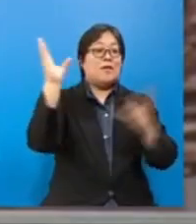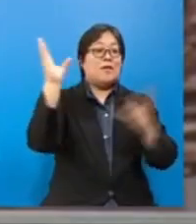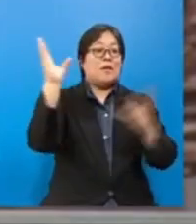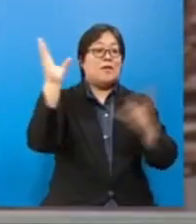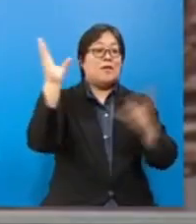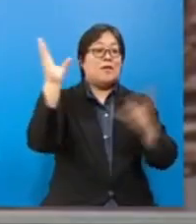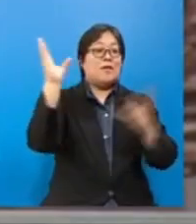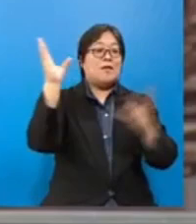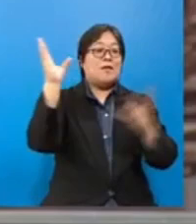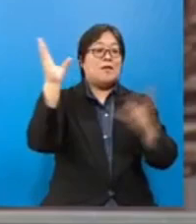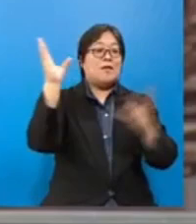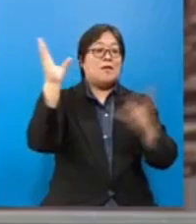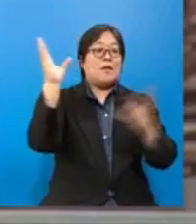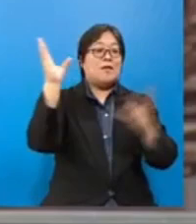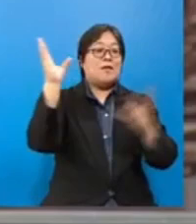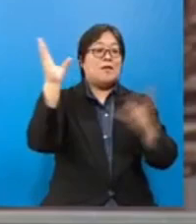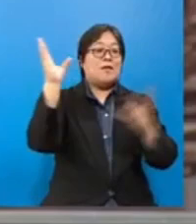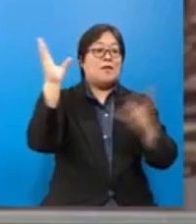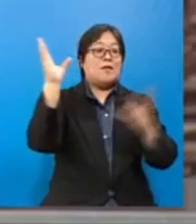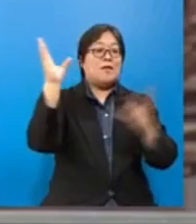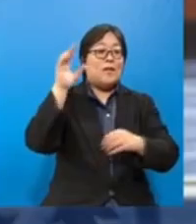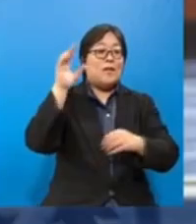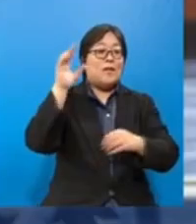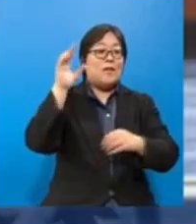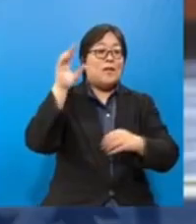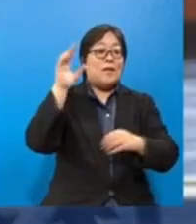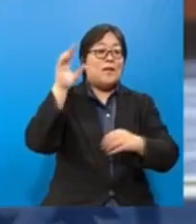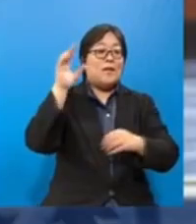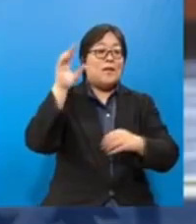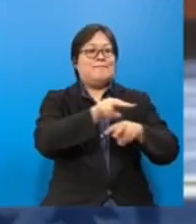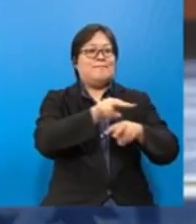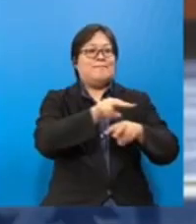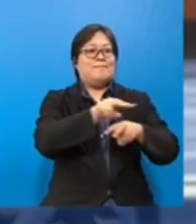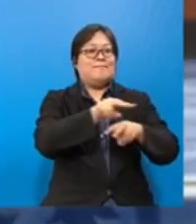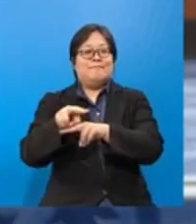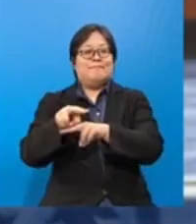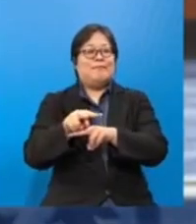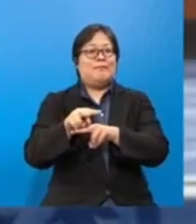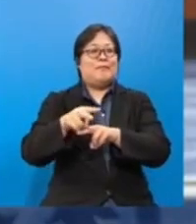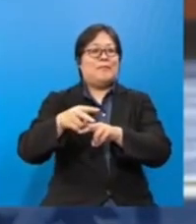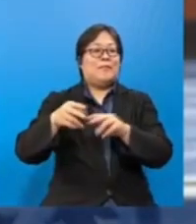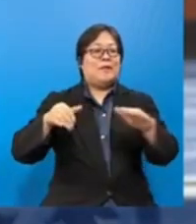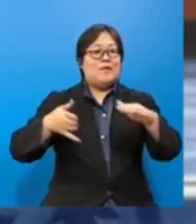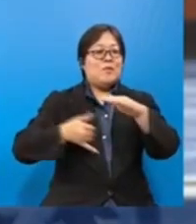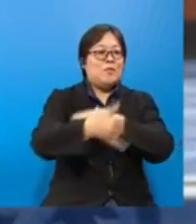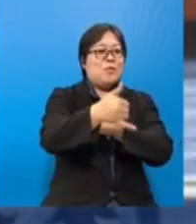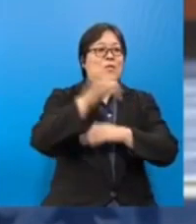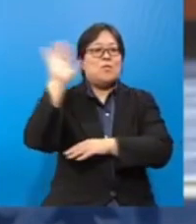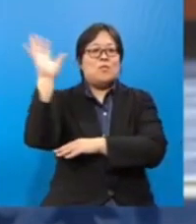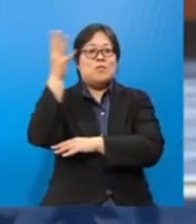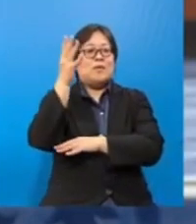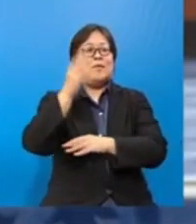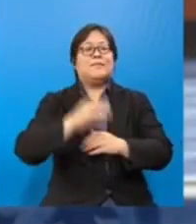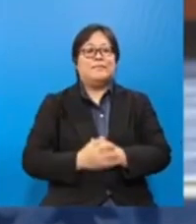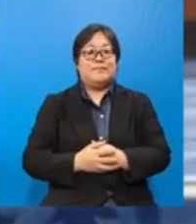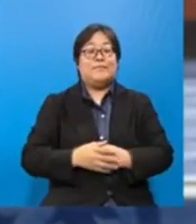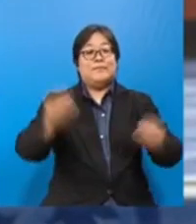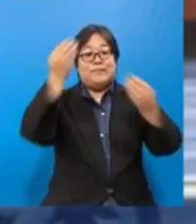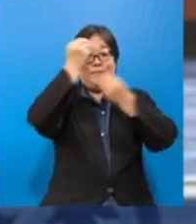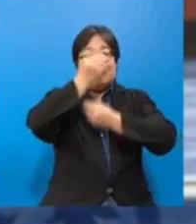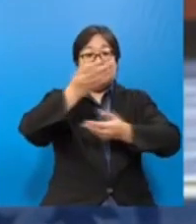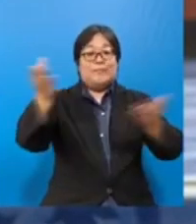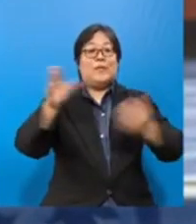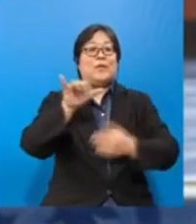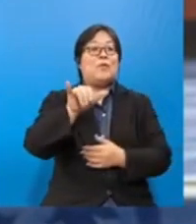memang hutan di Sabah ini semua untuk meningkatkan activity pemantauan terhadap pencobaan hutan di negara kita untuk